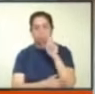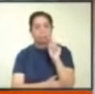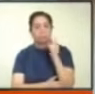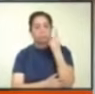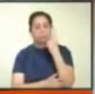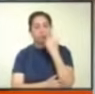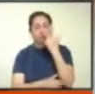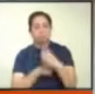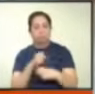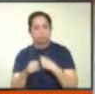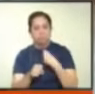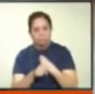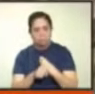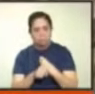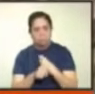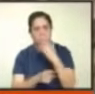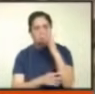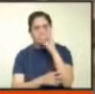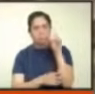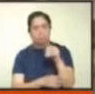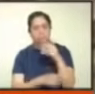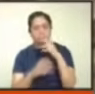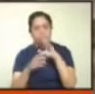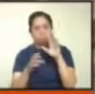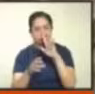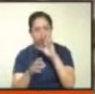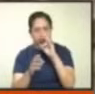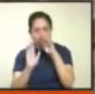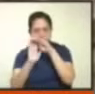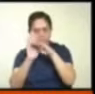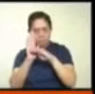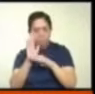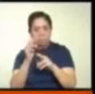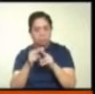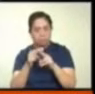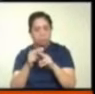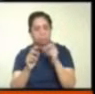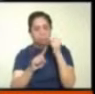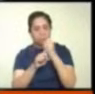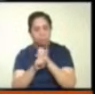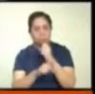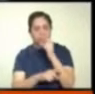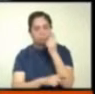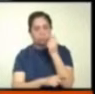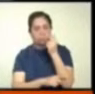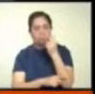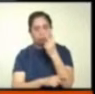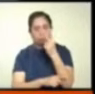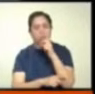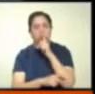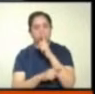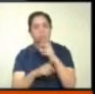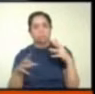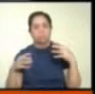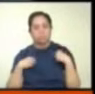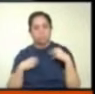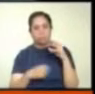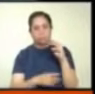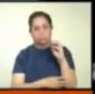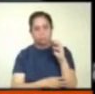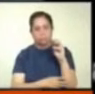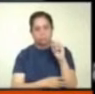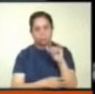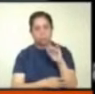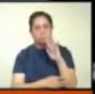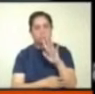unang 3 taon ng kaso, 57 lang ang opisyal na tala ng mga biktima. September 2012 na, nang opisyal na tanggapin si Momay